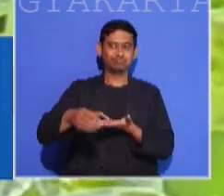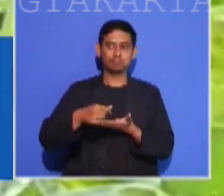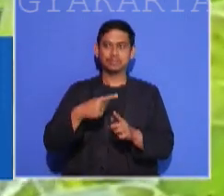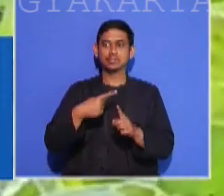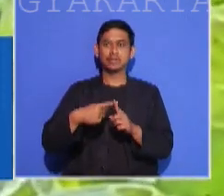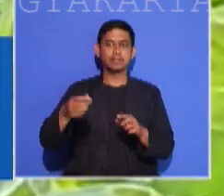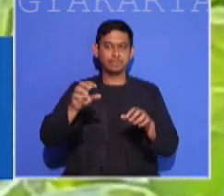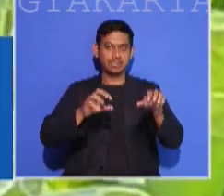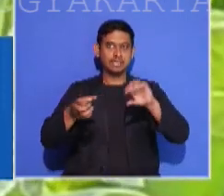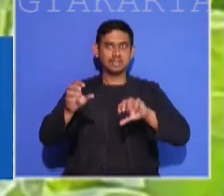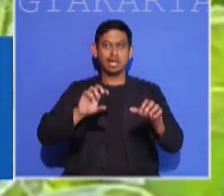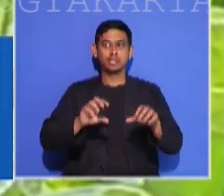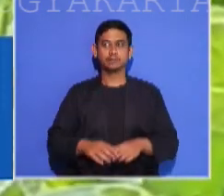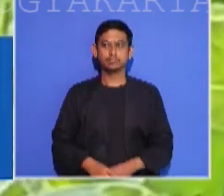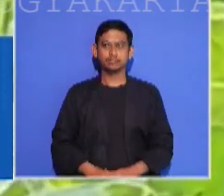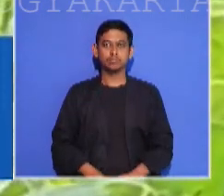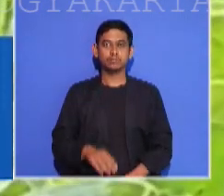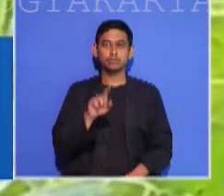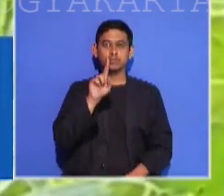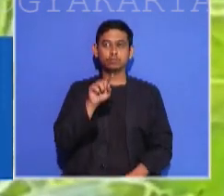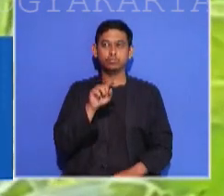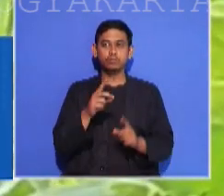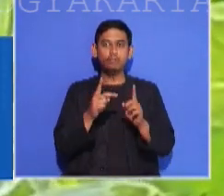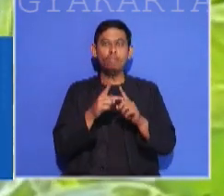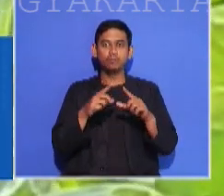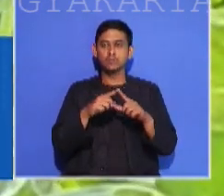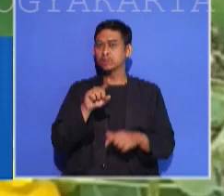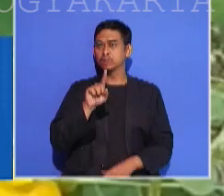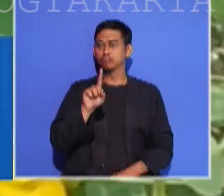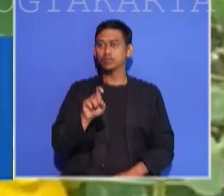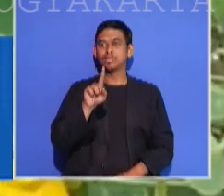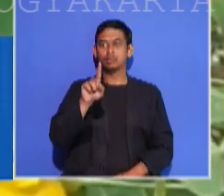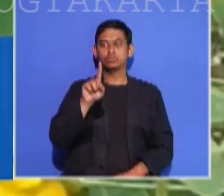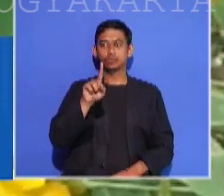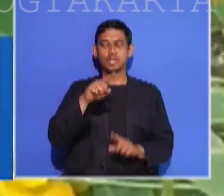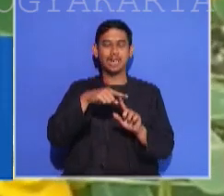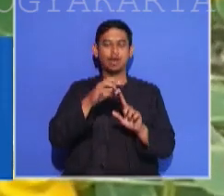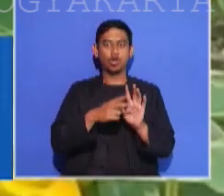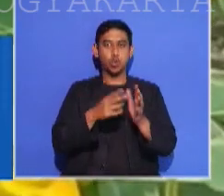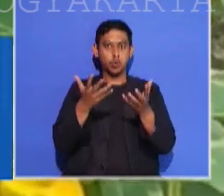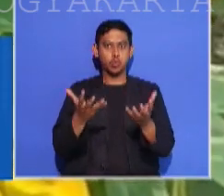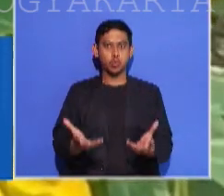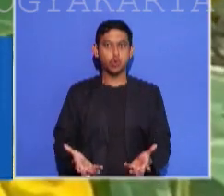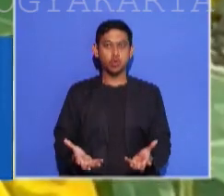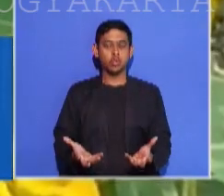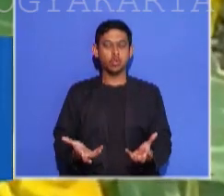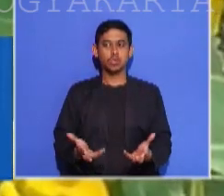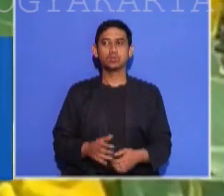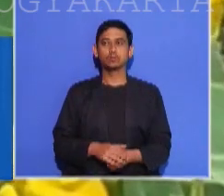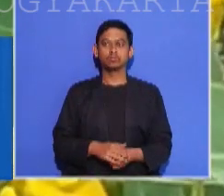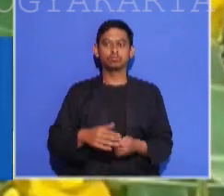Saben setunggal hektar lahan betahaken sekedhikipun 12 ton rabuk organik. Sawetawis kangge nyekapi kabetan toya